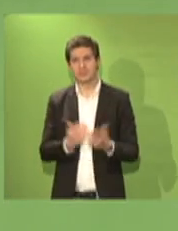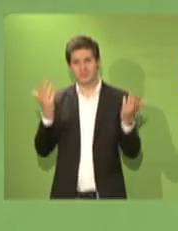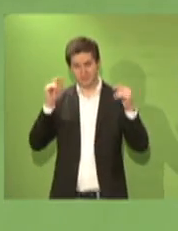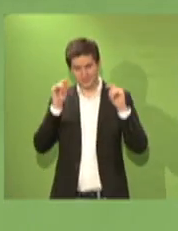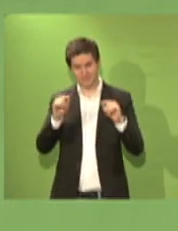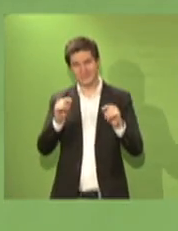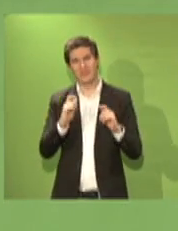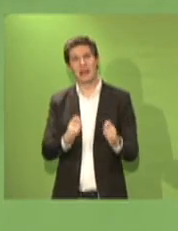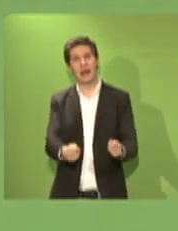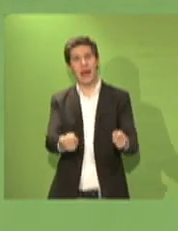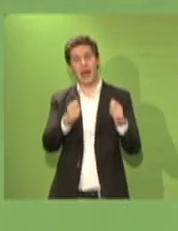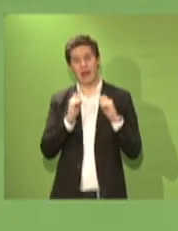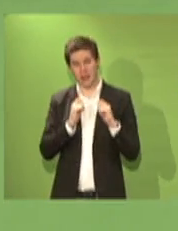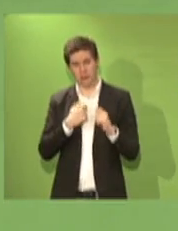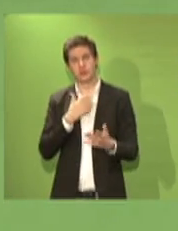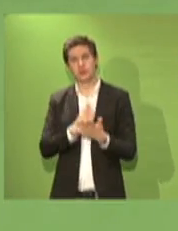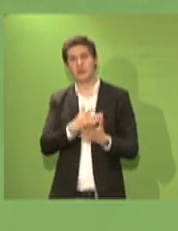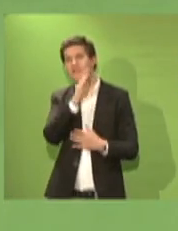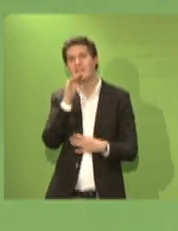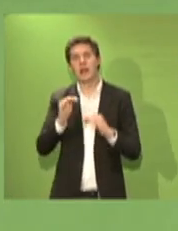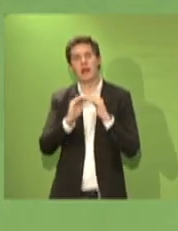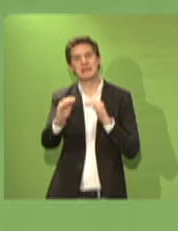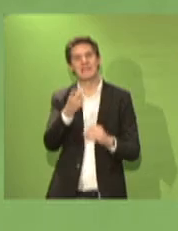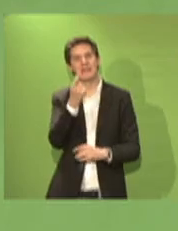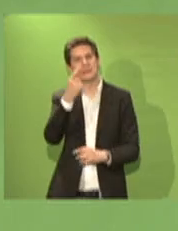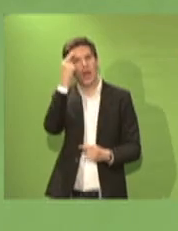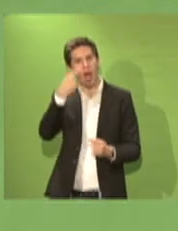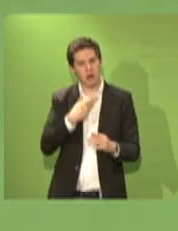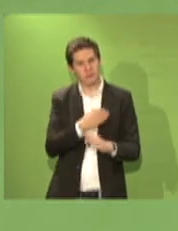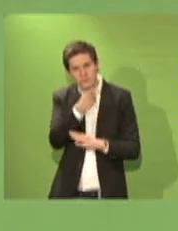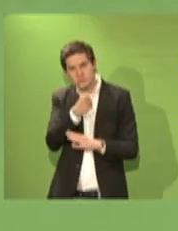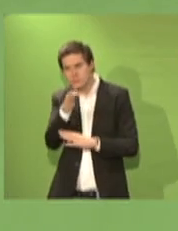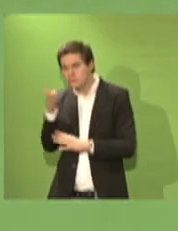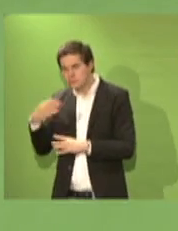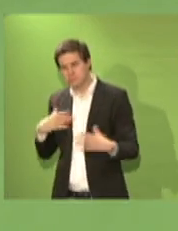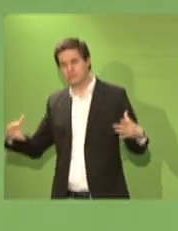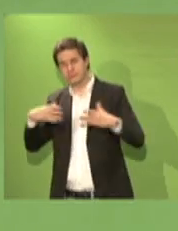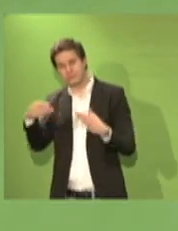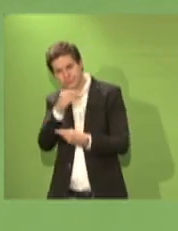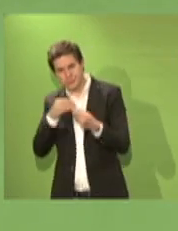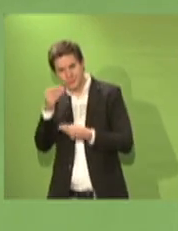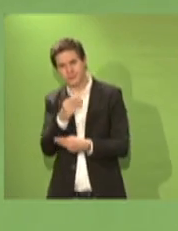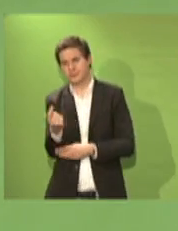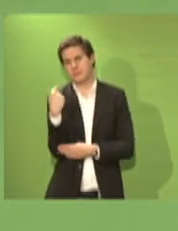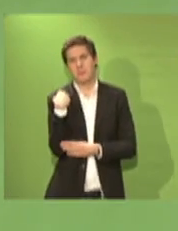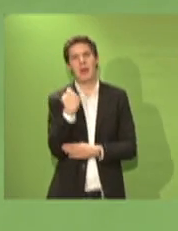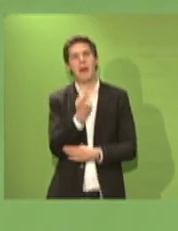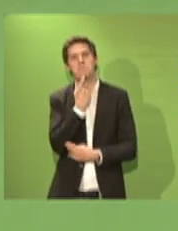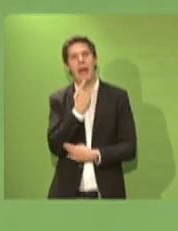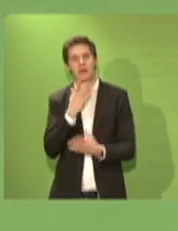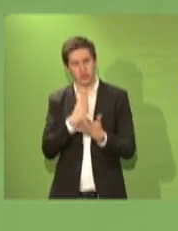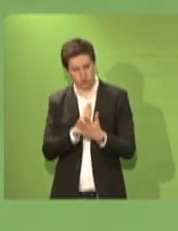Antrag in mehreren Landesfinanzraten auch beraten und im Mai sozusagen unserem Votum mit